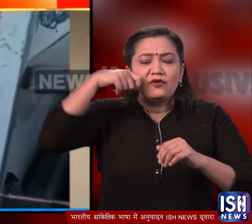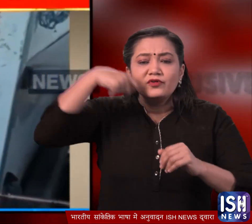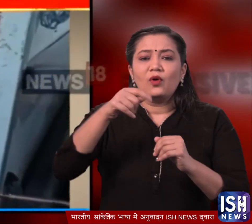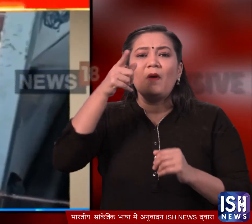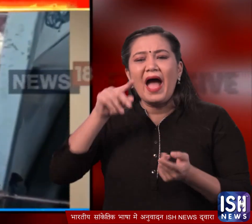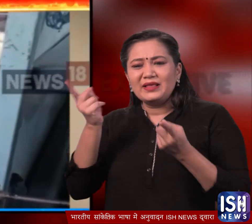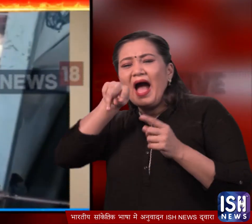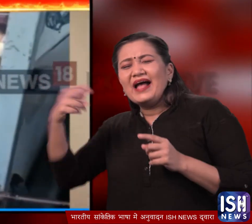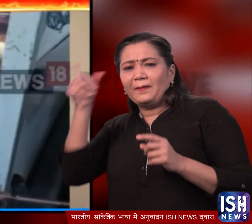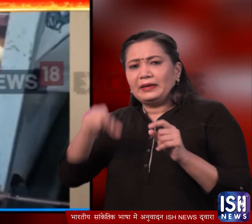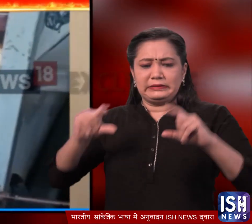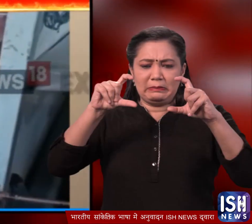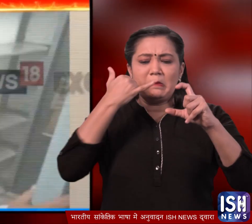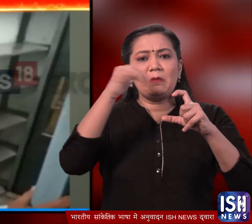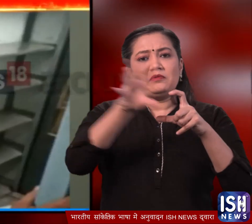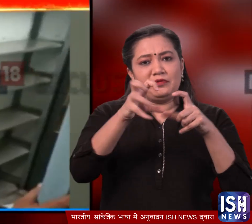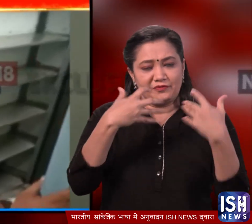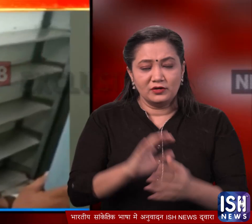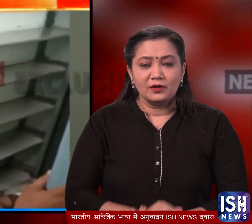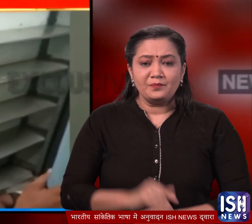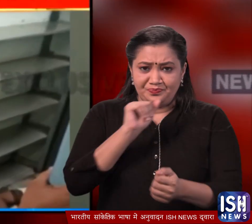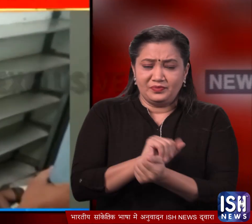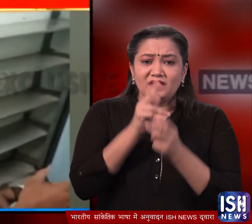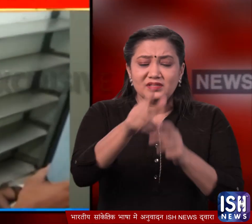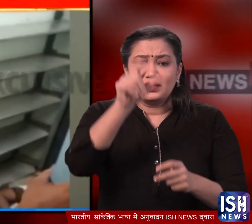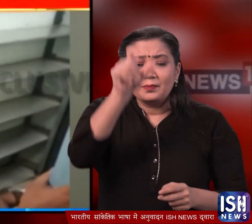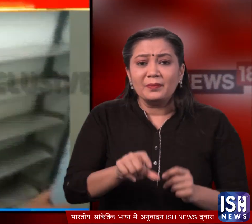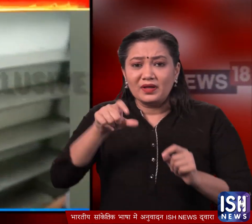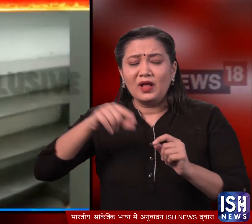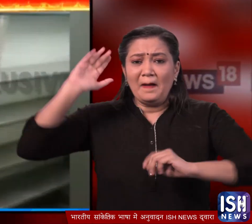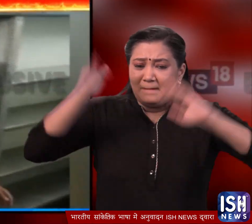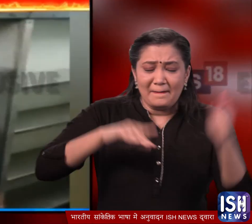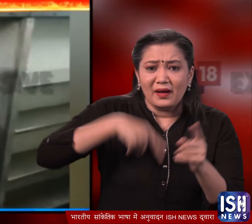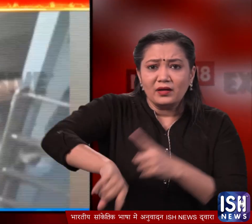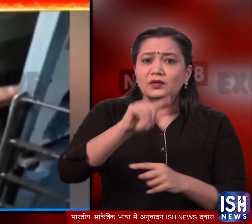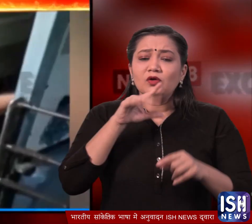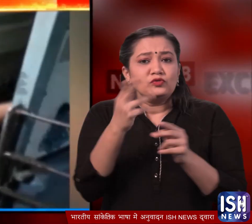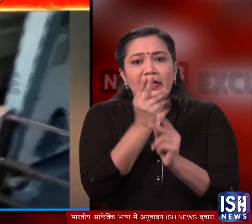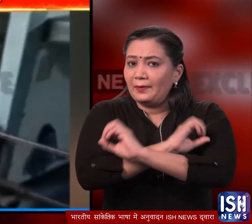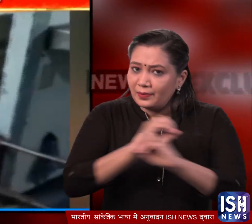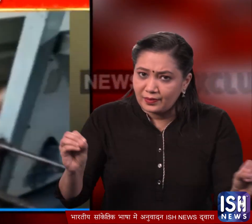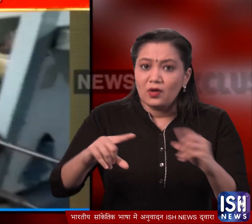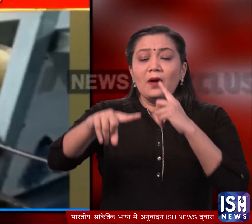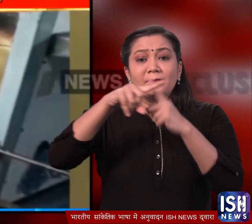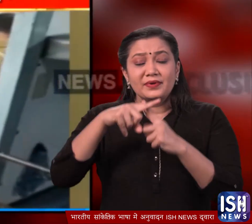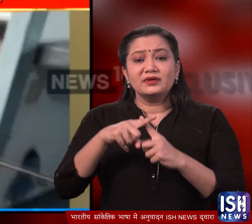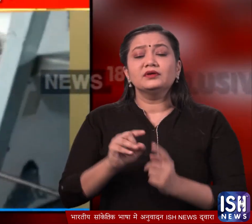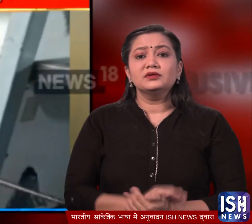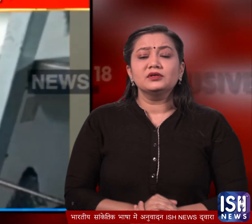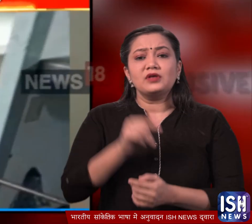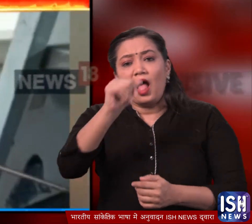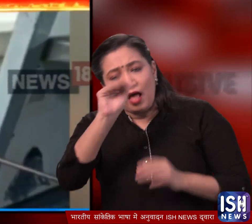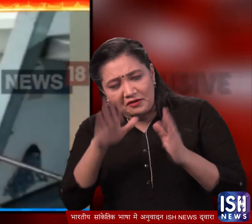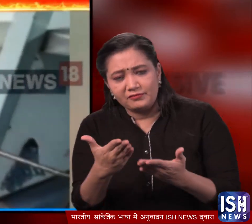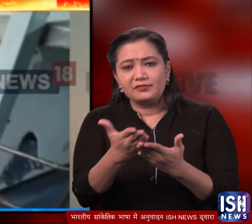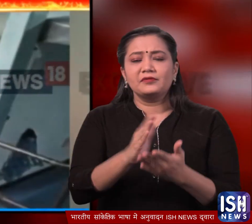अगले स्टेशन पर लेकर नीचे भी उतर गए। कहा जा रहा है कि ये वीडियो ट्रेन में यात्रा कर रहे एक दूसरे यात्री ने बनाया। पुलिस का कहना है कि जिस शख्स को मारा